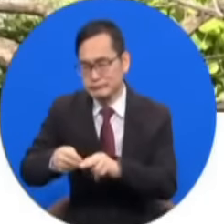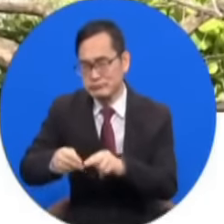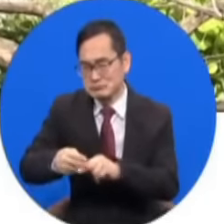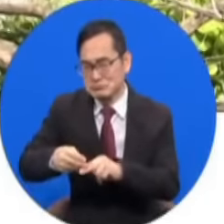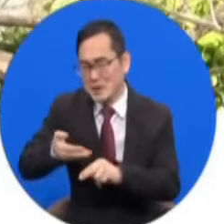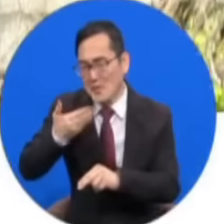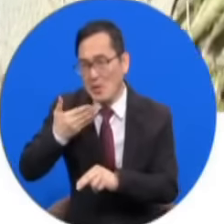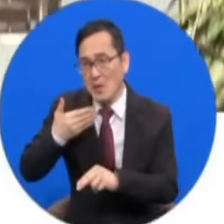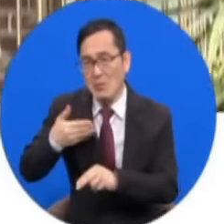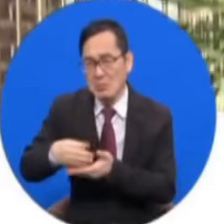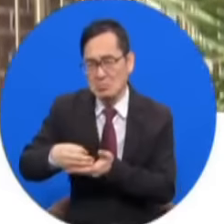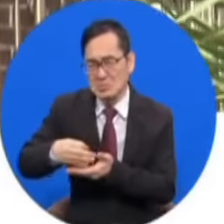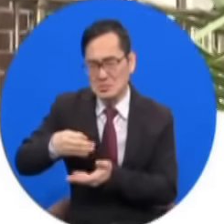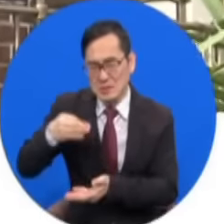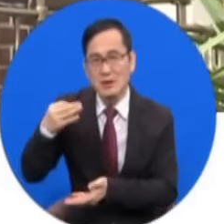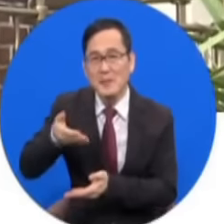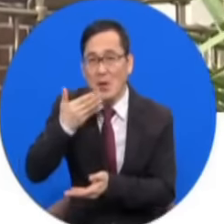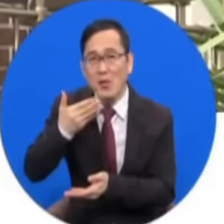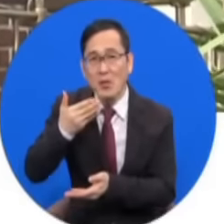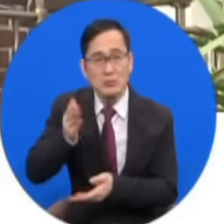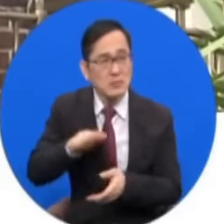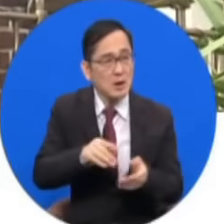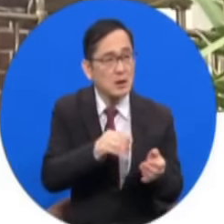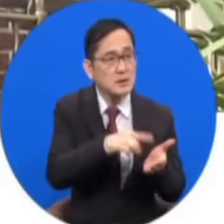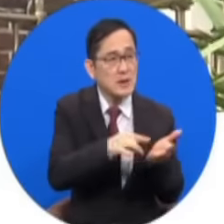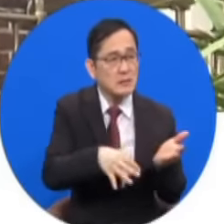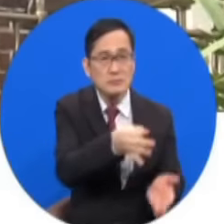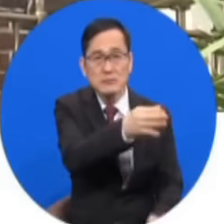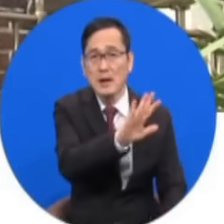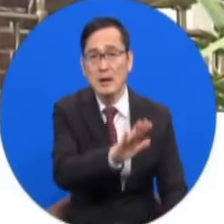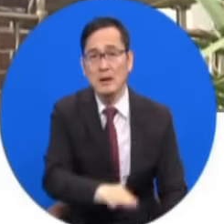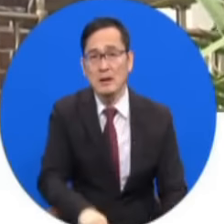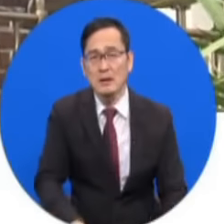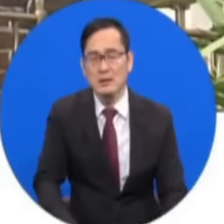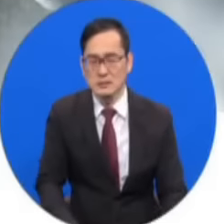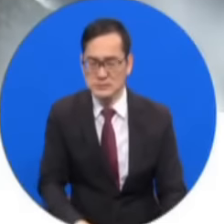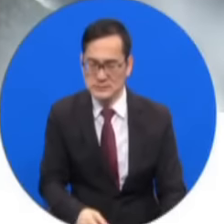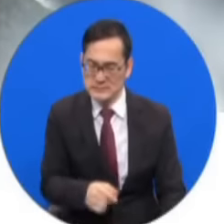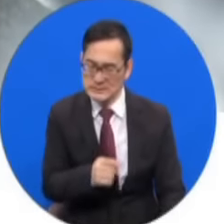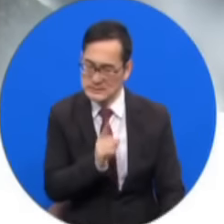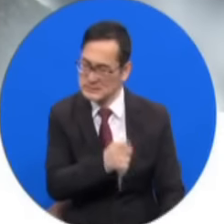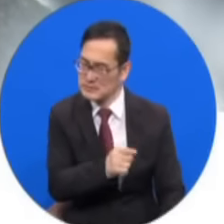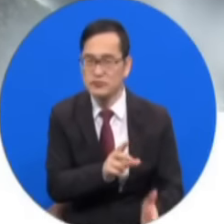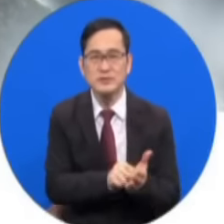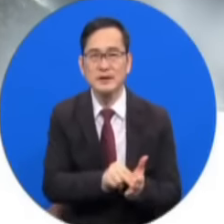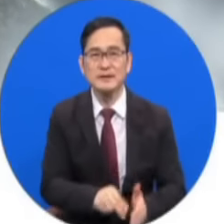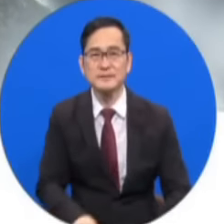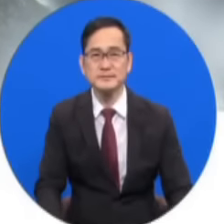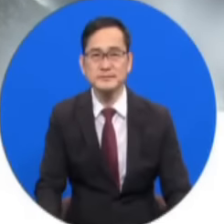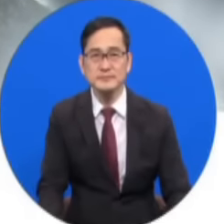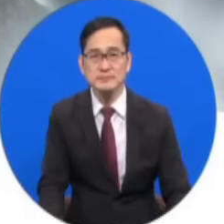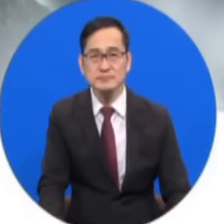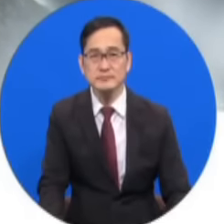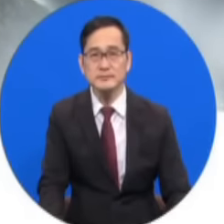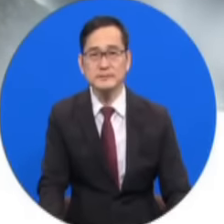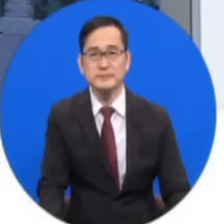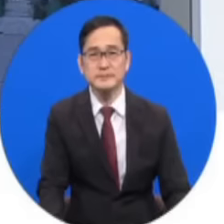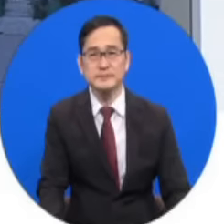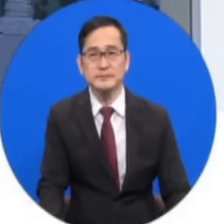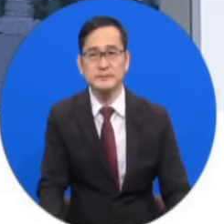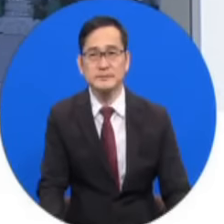낼 돈는 없나 어떻게 저런 사람이 직전 대통령의 딸이었나 저 참 희한하다 생각이 듭니다 자 용 변호사님 한